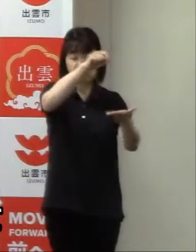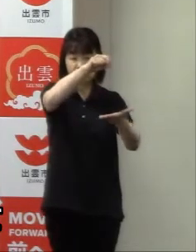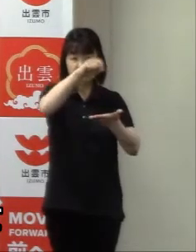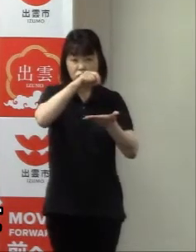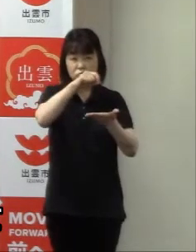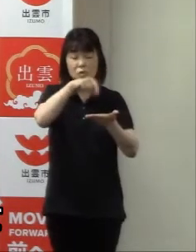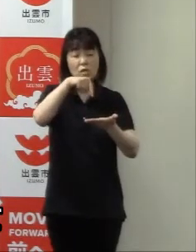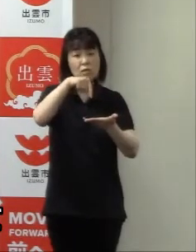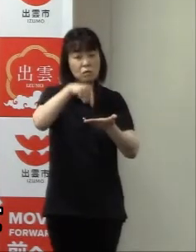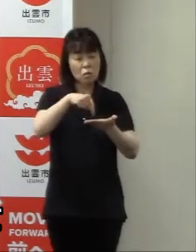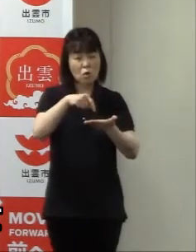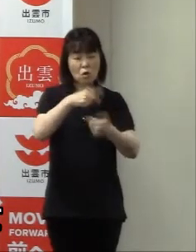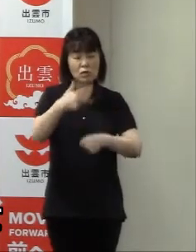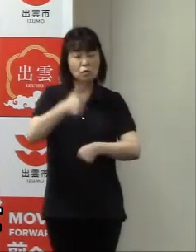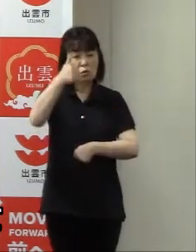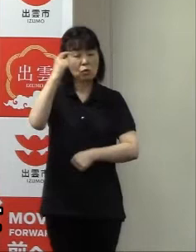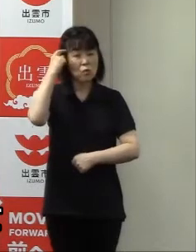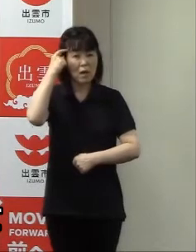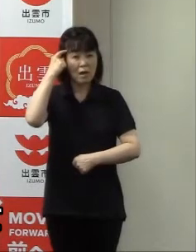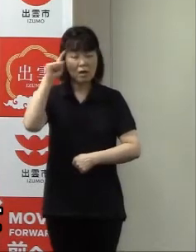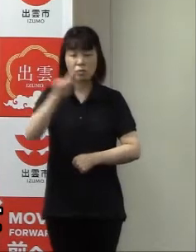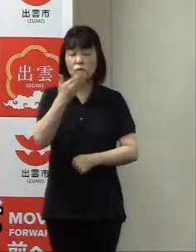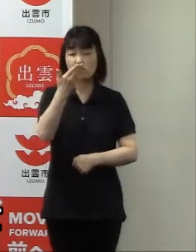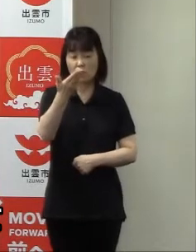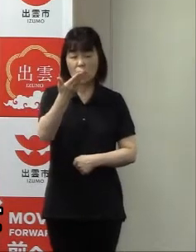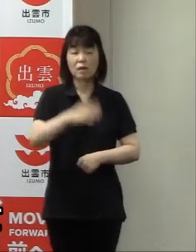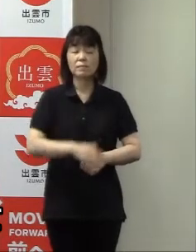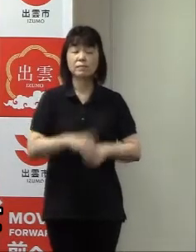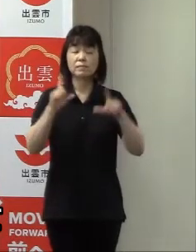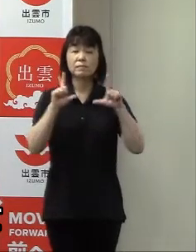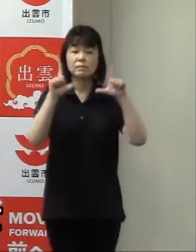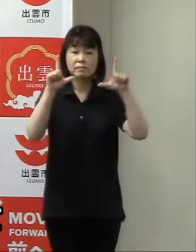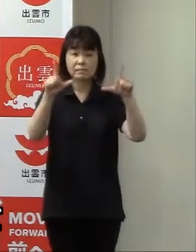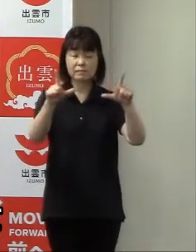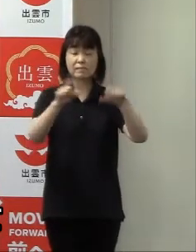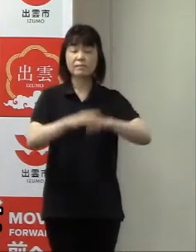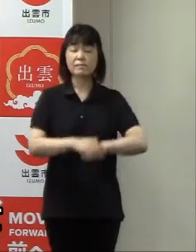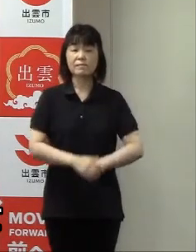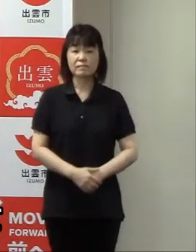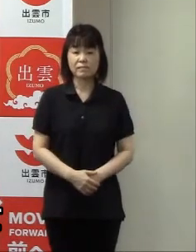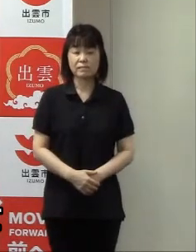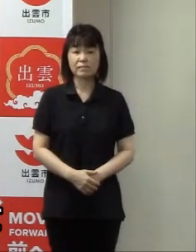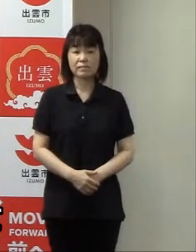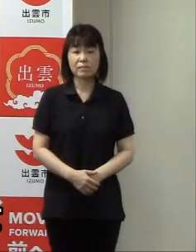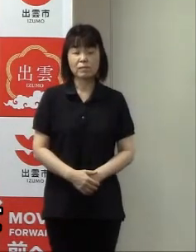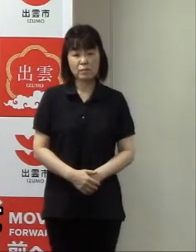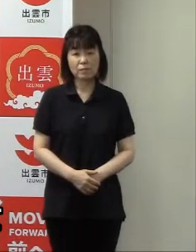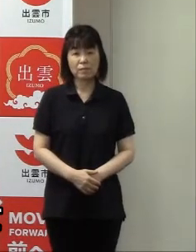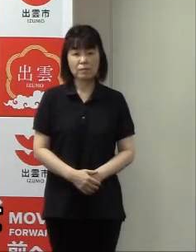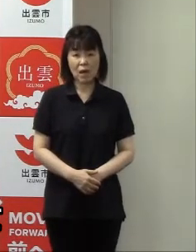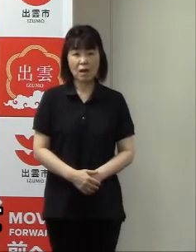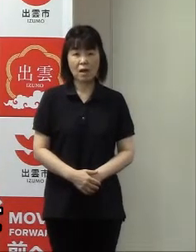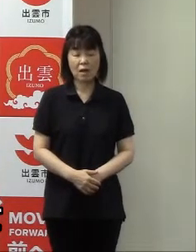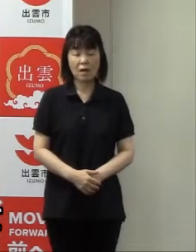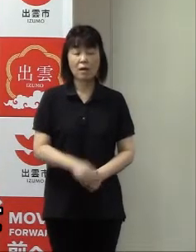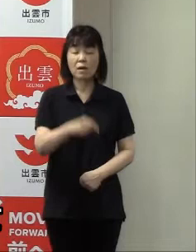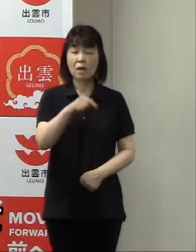ように評価をされておられますでしょうか。 はい、評価といいますか、その回答という